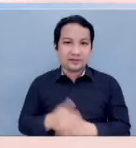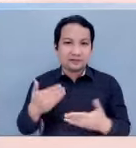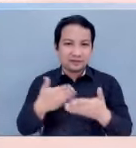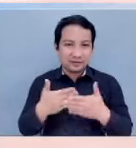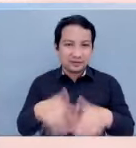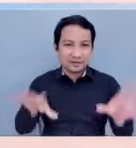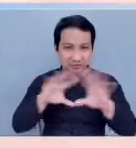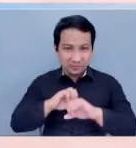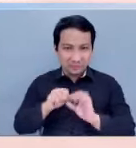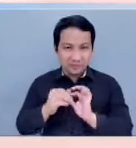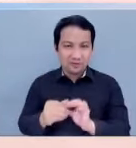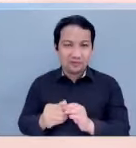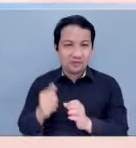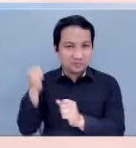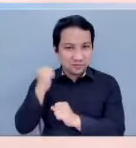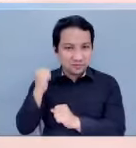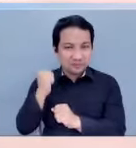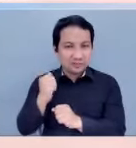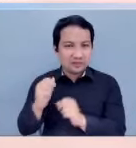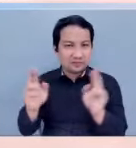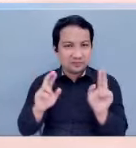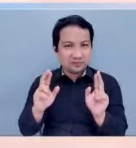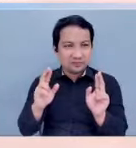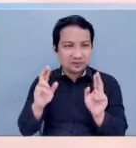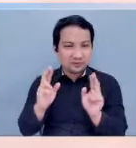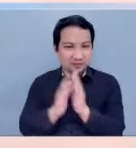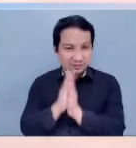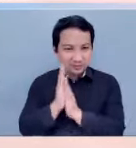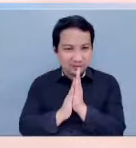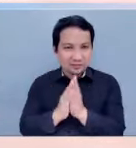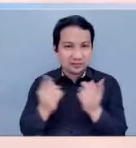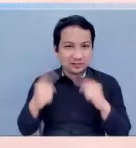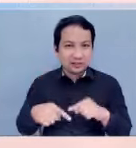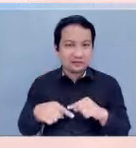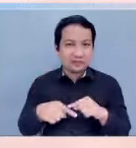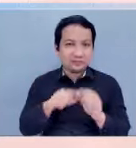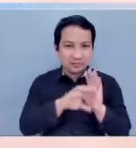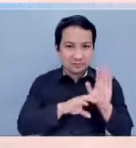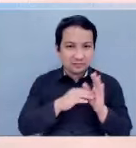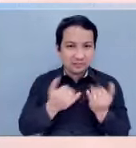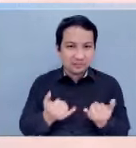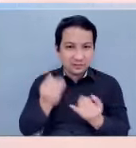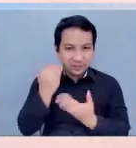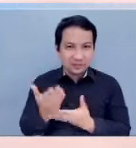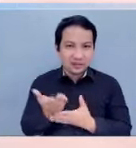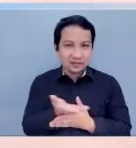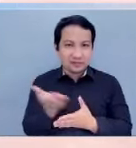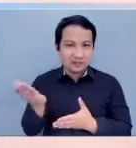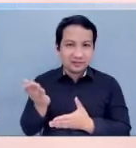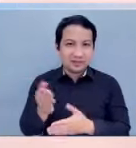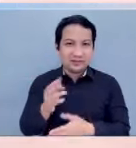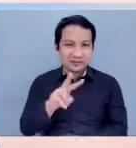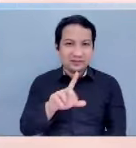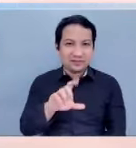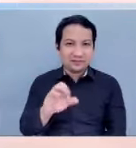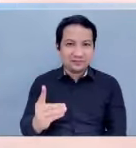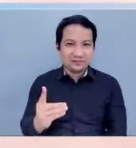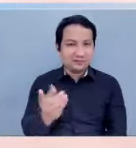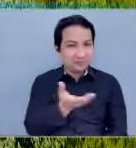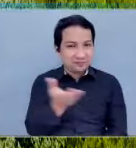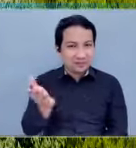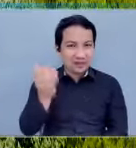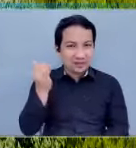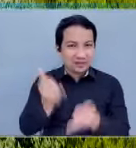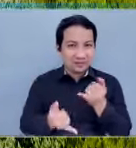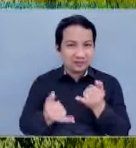pagtatapos, sigurado kaming kaabang-abang ang mga mangyayari sa bawat karakter namin at lalo na kay Vlad. Kaya naman, sa huling linggo,